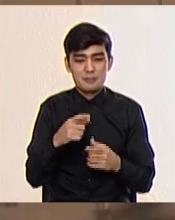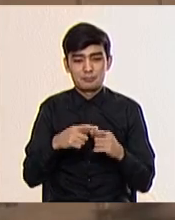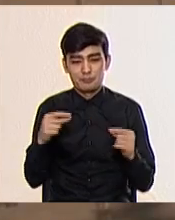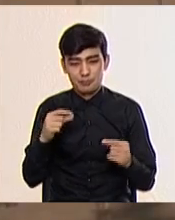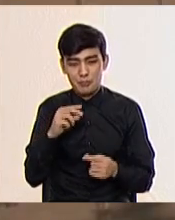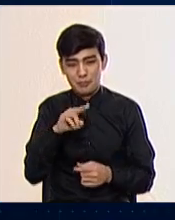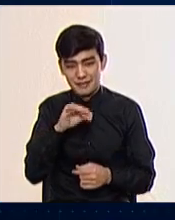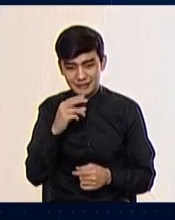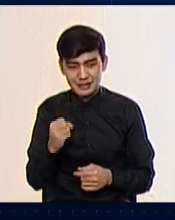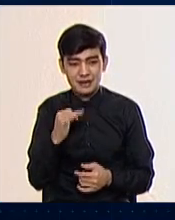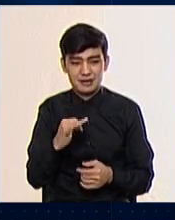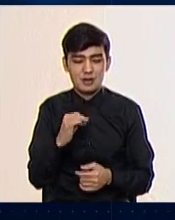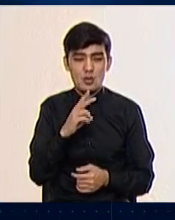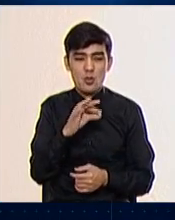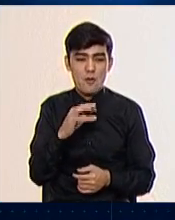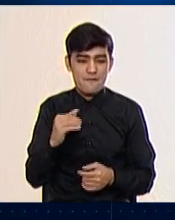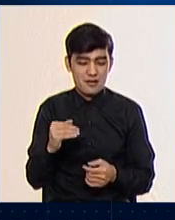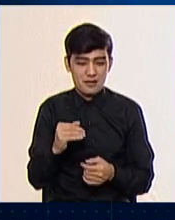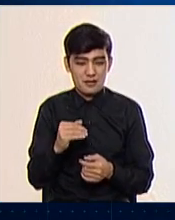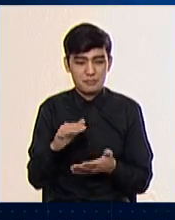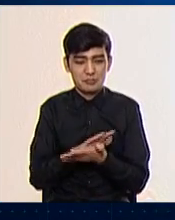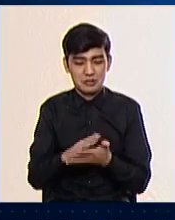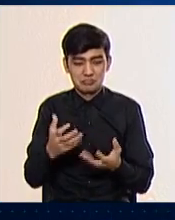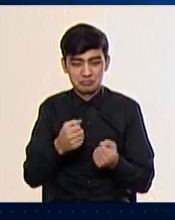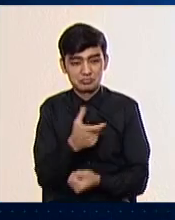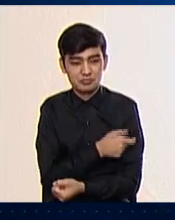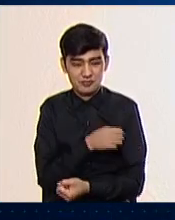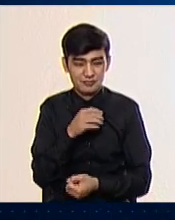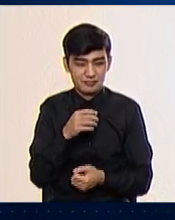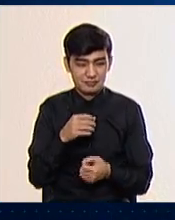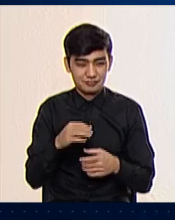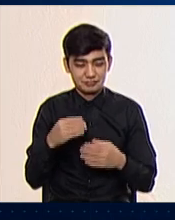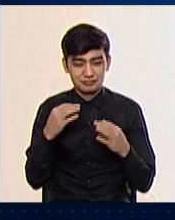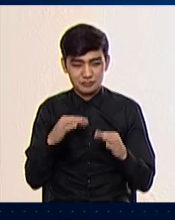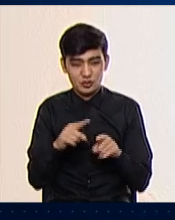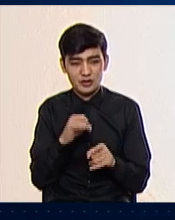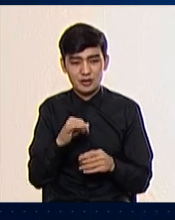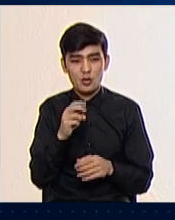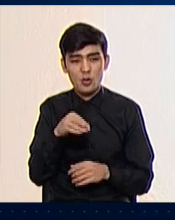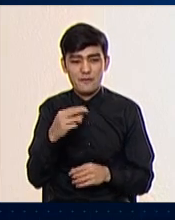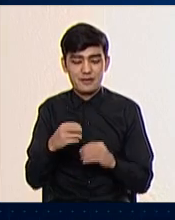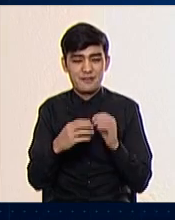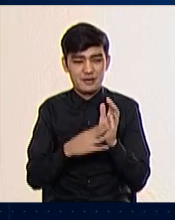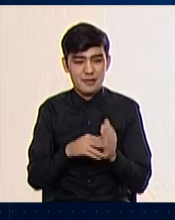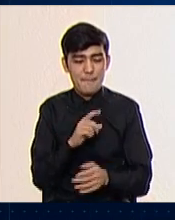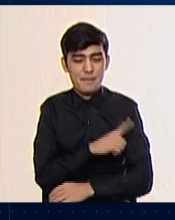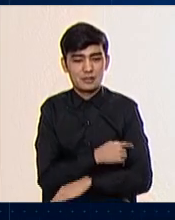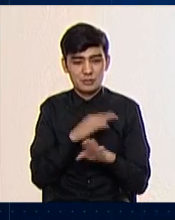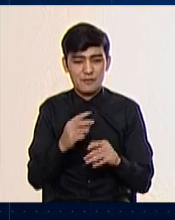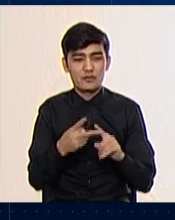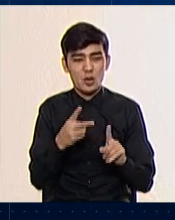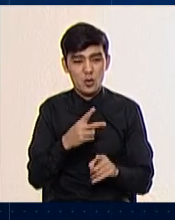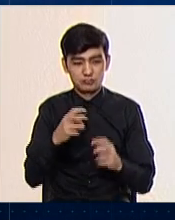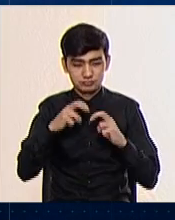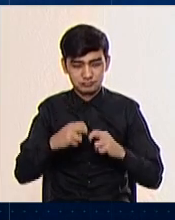кофе бесплатно. В Южной Корее провели учение по доставке вакцины от COVID-19 в больницы. Это уже был второй этап тренировок